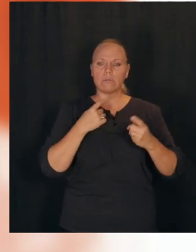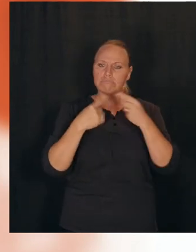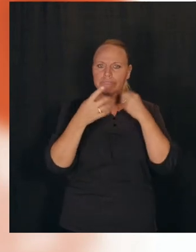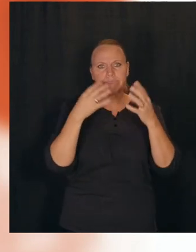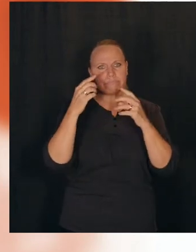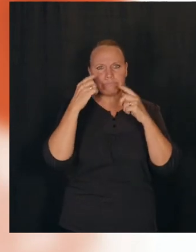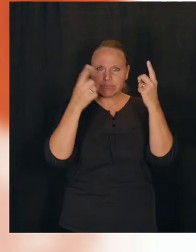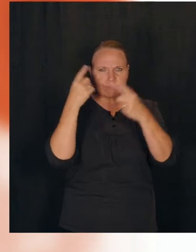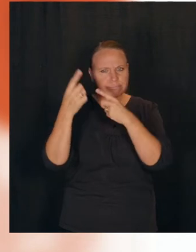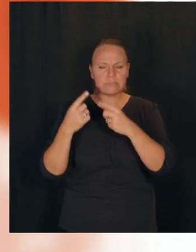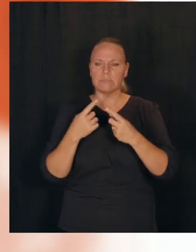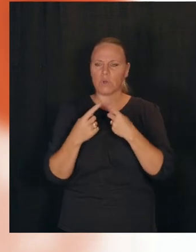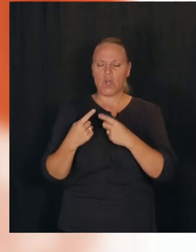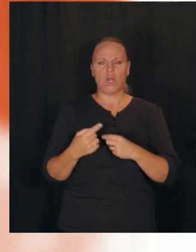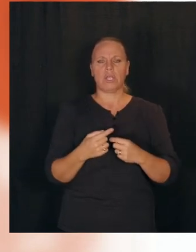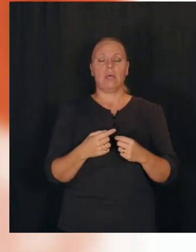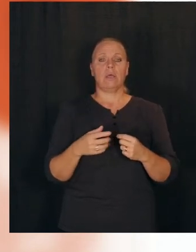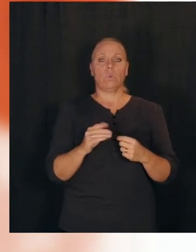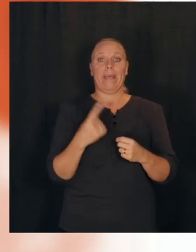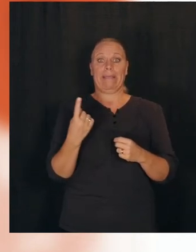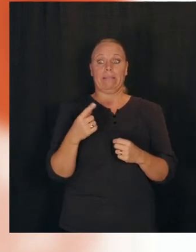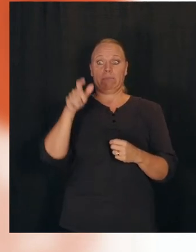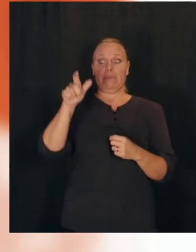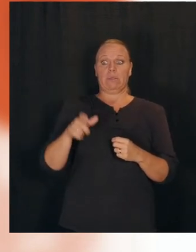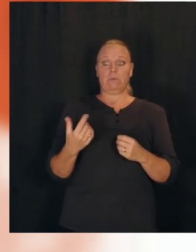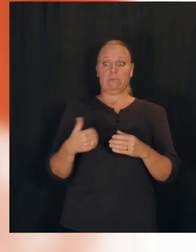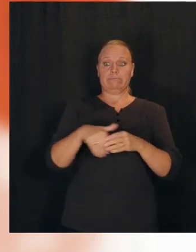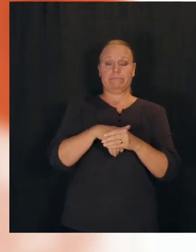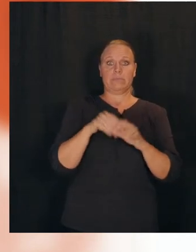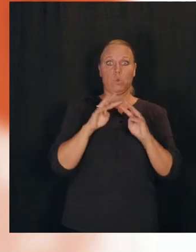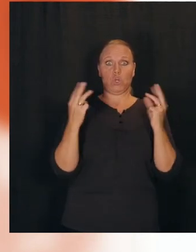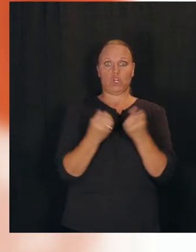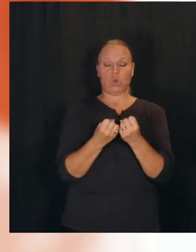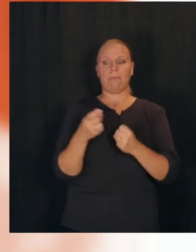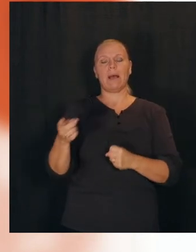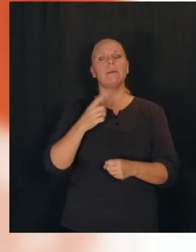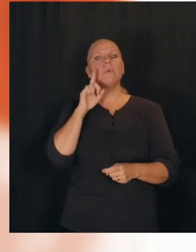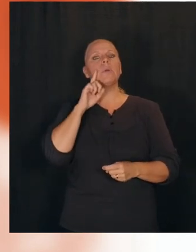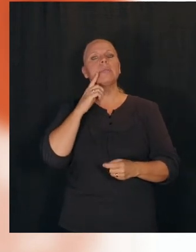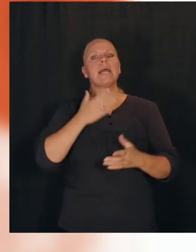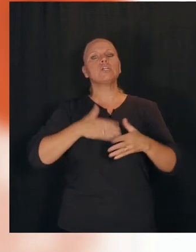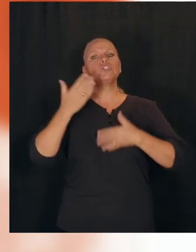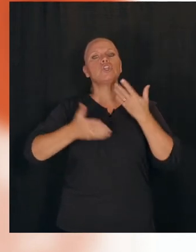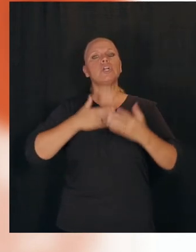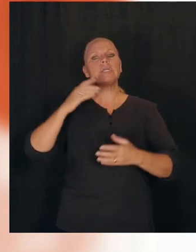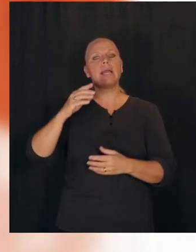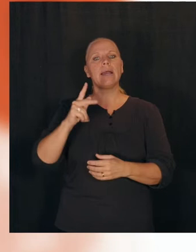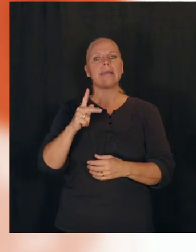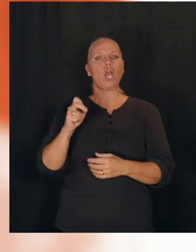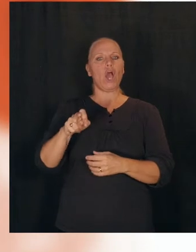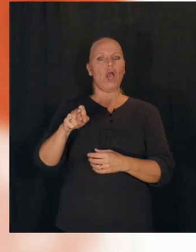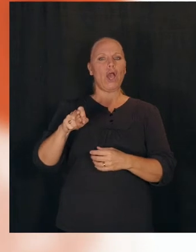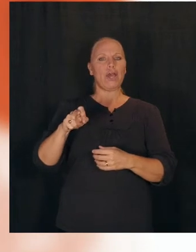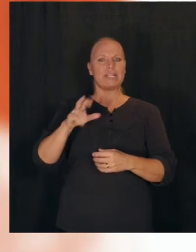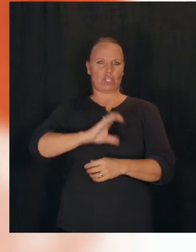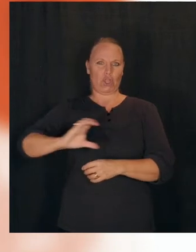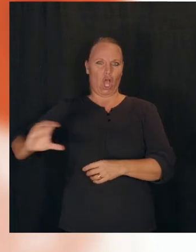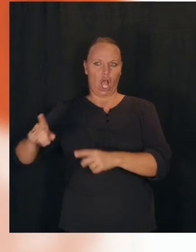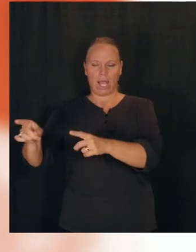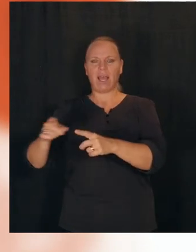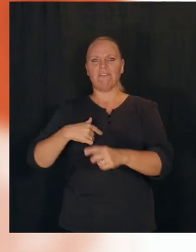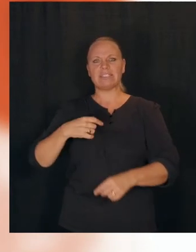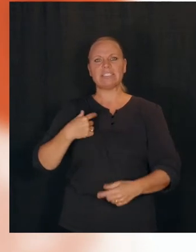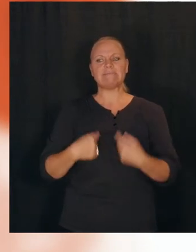På en av de workshopparna så var det med en man som sjöng i kör på söndagarna. Och han irriterade sig på att hans